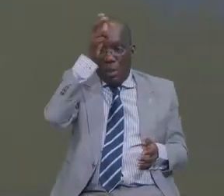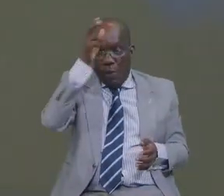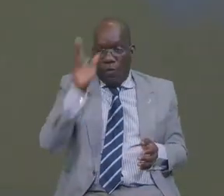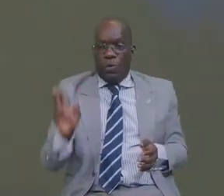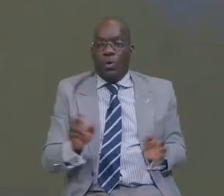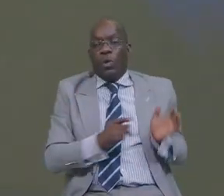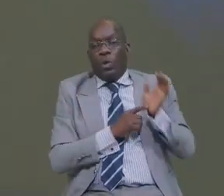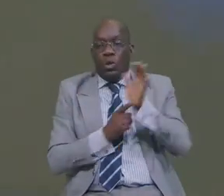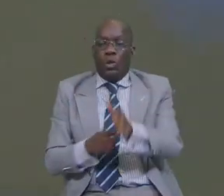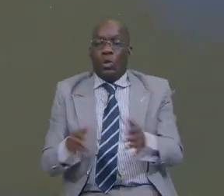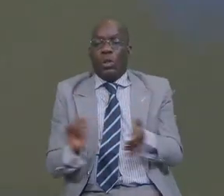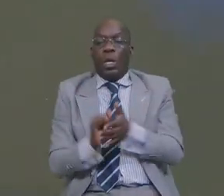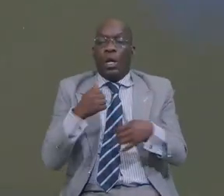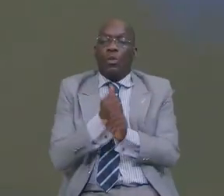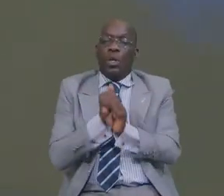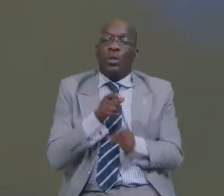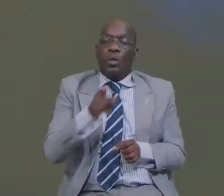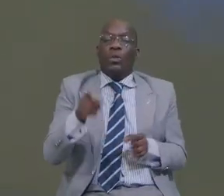démontrent.